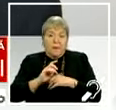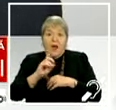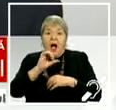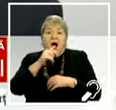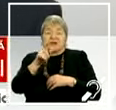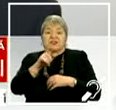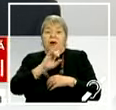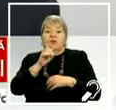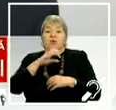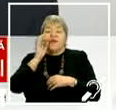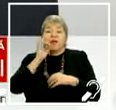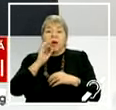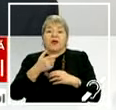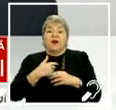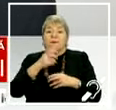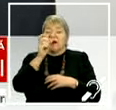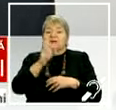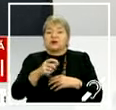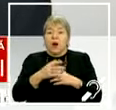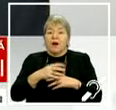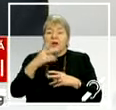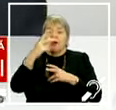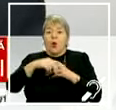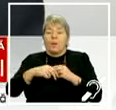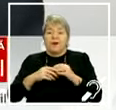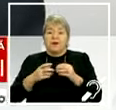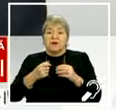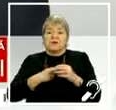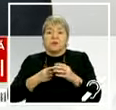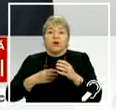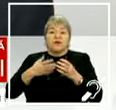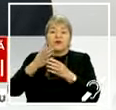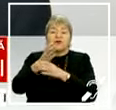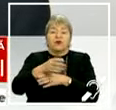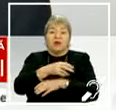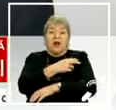pacientul este în vreun fel împiedicat să aibă acces la serviciile obișnuite. E vorba de opțiune.